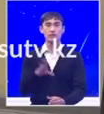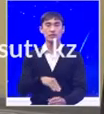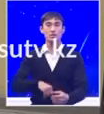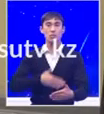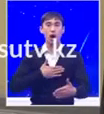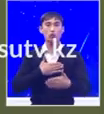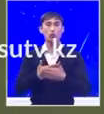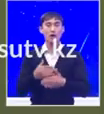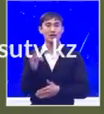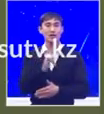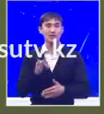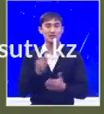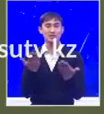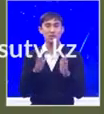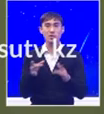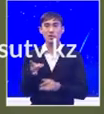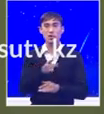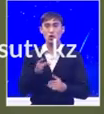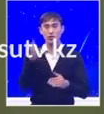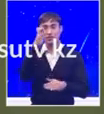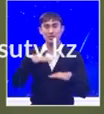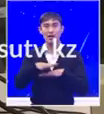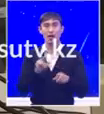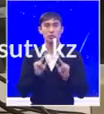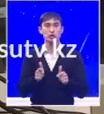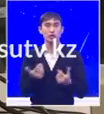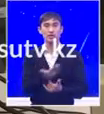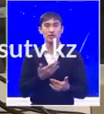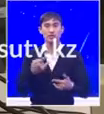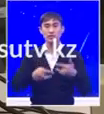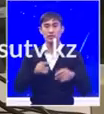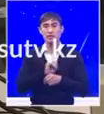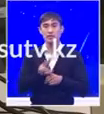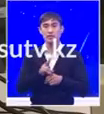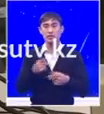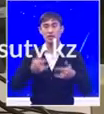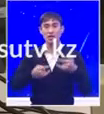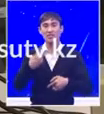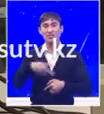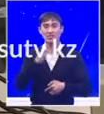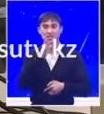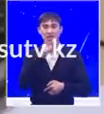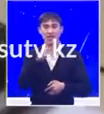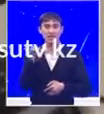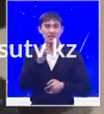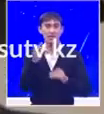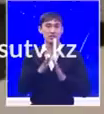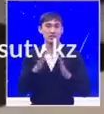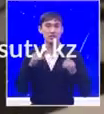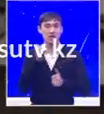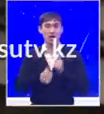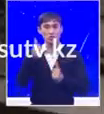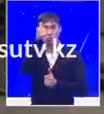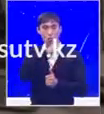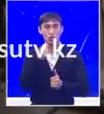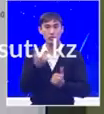и интересные события регионы и страны обещает наш телеканал вот уже 20 лет интерес публики возрастал с каждым годом